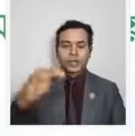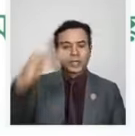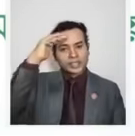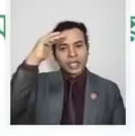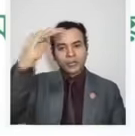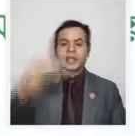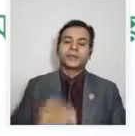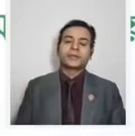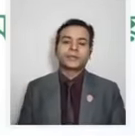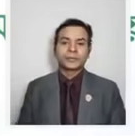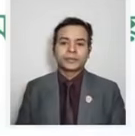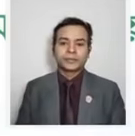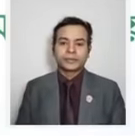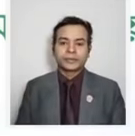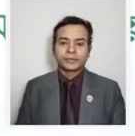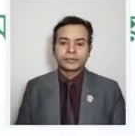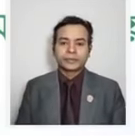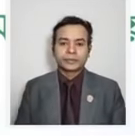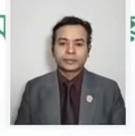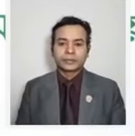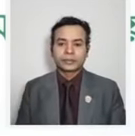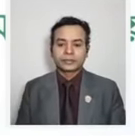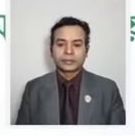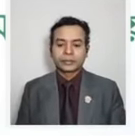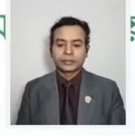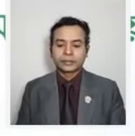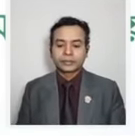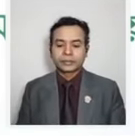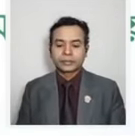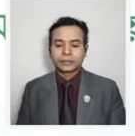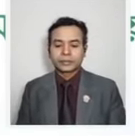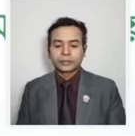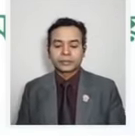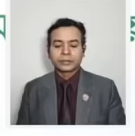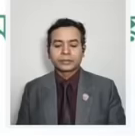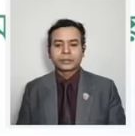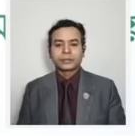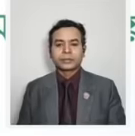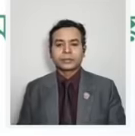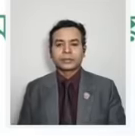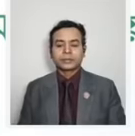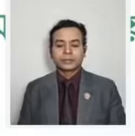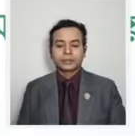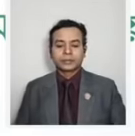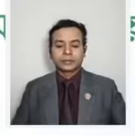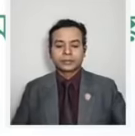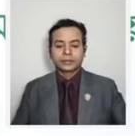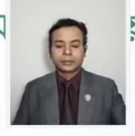কাটাবেন এবং সকলেই মিলে ভালো থাকবেন। আপনাদের অনেক অনেক ধন্যবাদ। আসসালামু আলাইকুম।